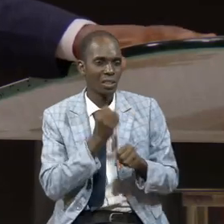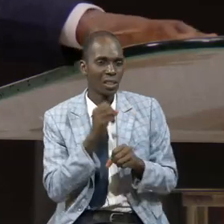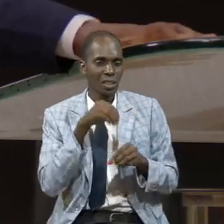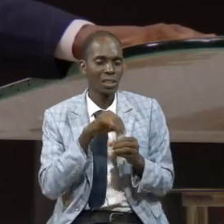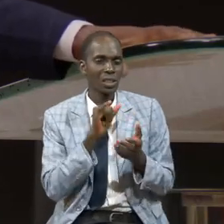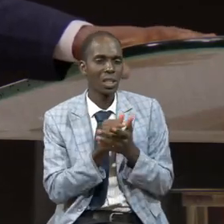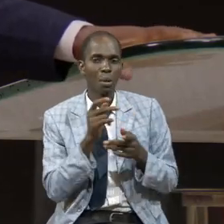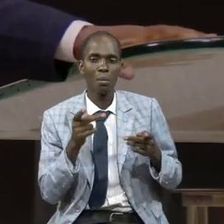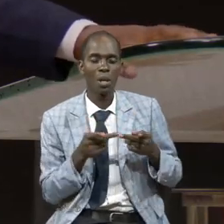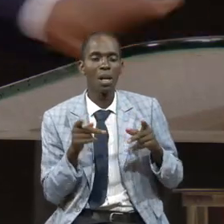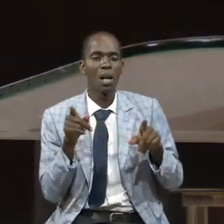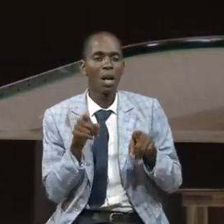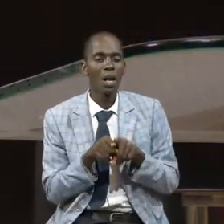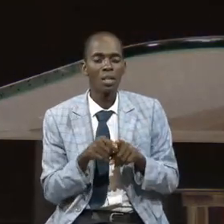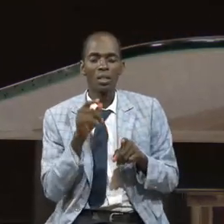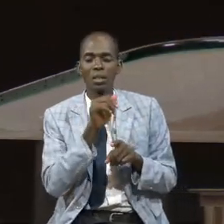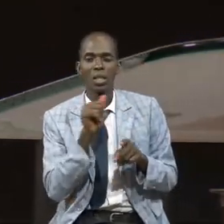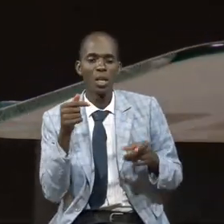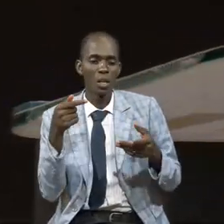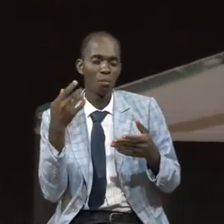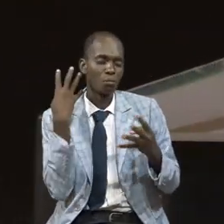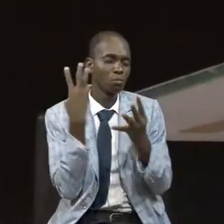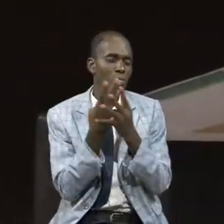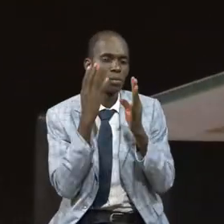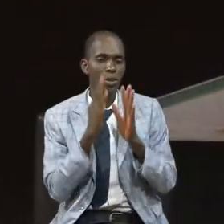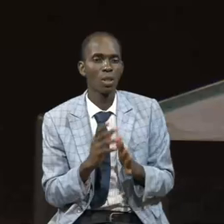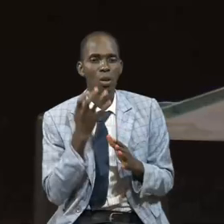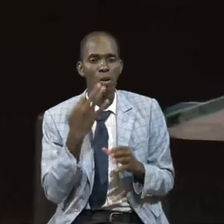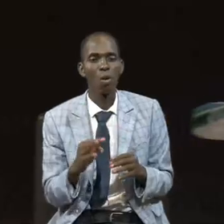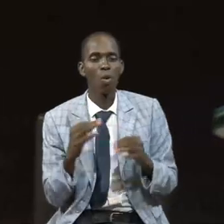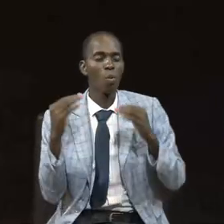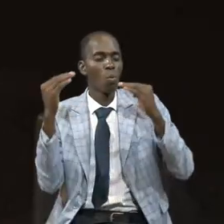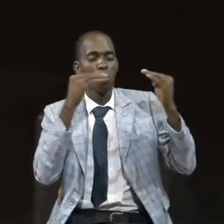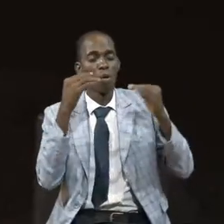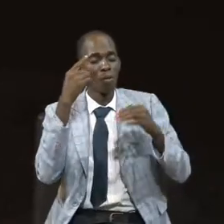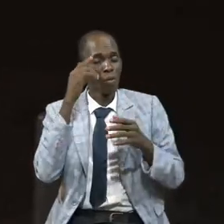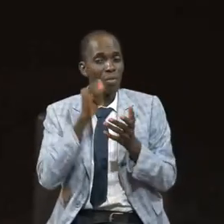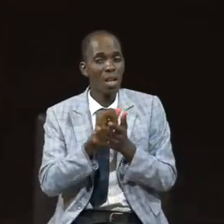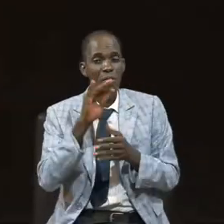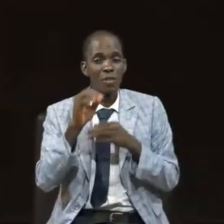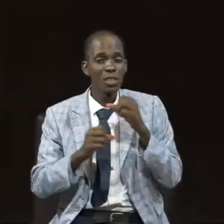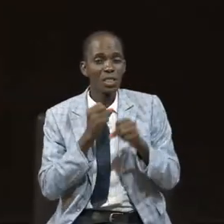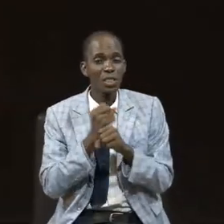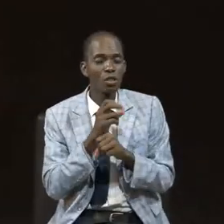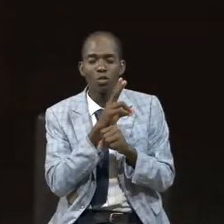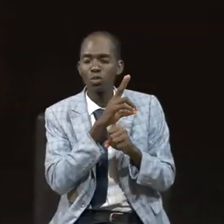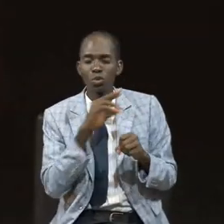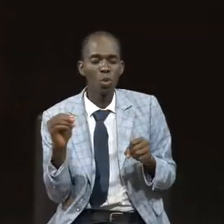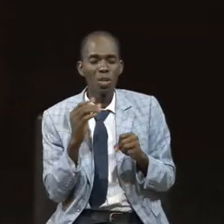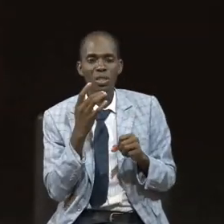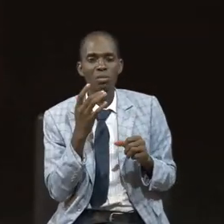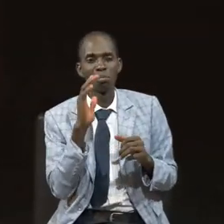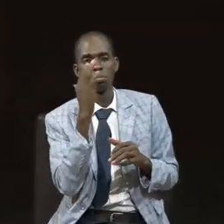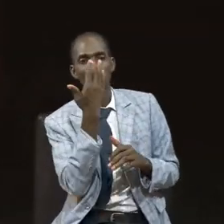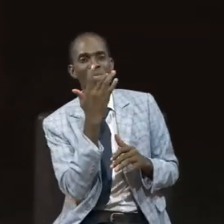prison là, en tant que prisonnier de guerre. Et tous ces 50 ans là, pas de miroir. Alors on ne lui a